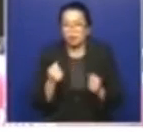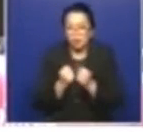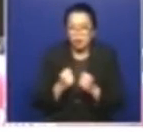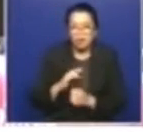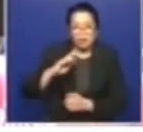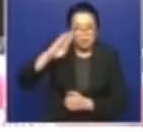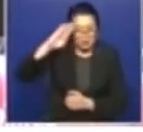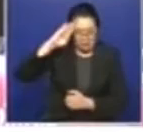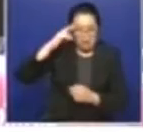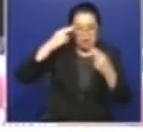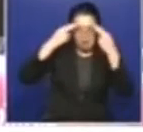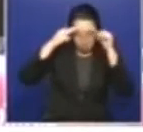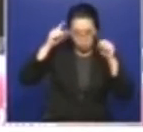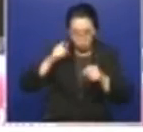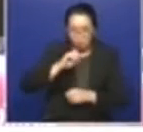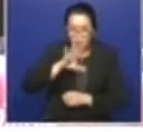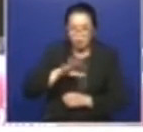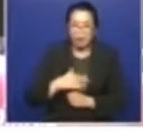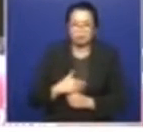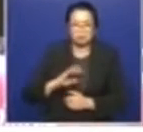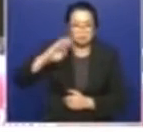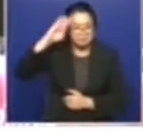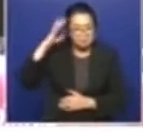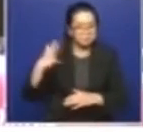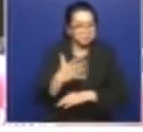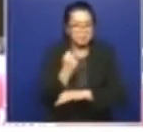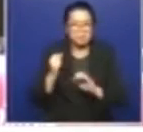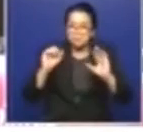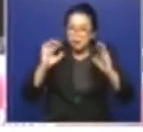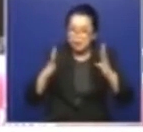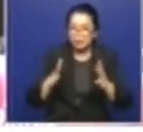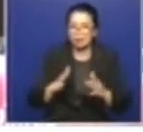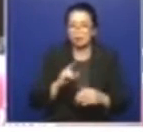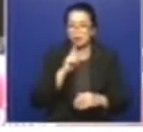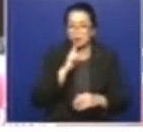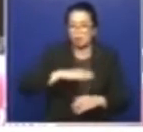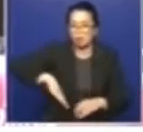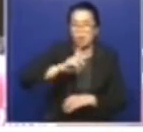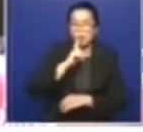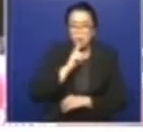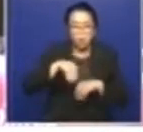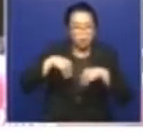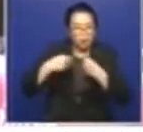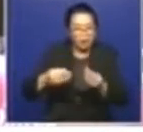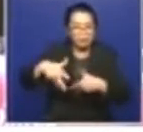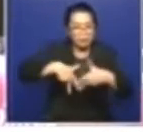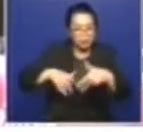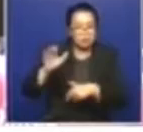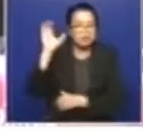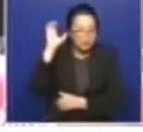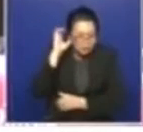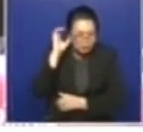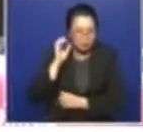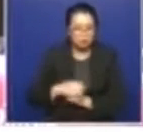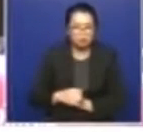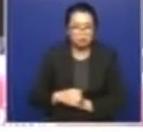งต้องส่งสัญญาณให้ชัดจะไม่เกิดจะไม่มีถ้ายังมีวอกแวกปั๊บก็จะมีการยึดอำ